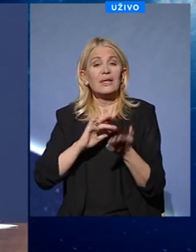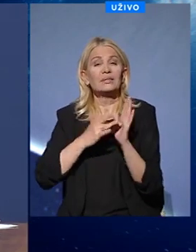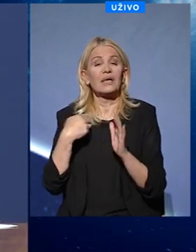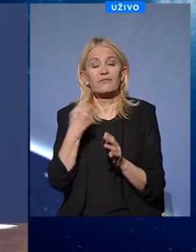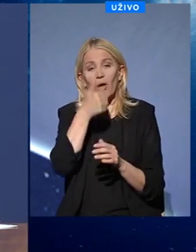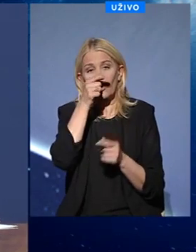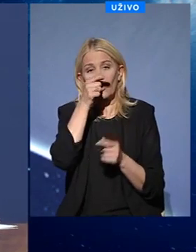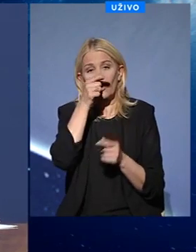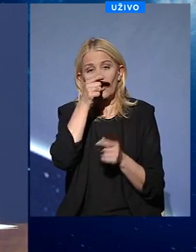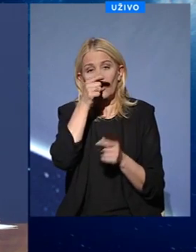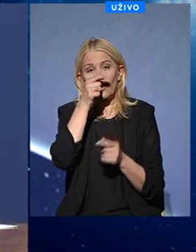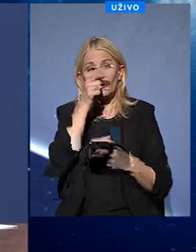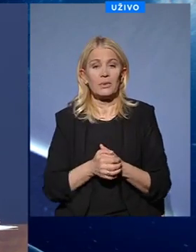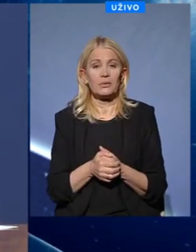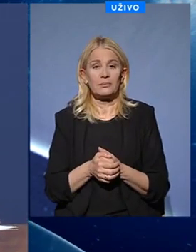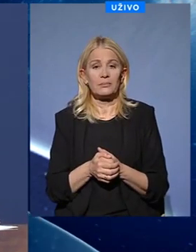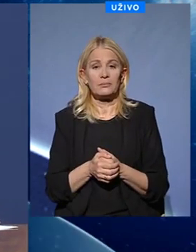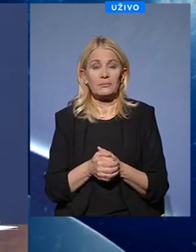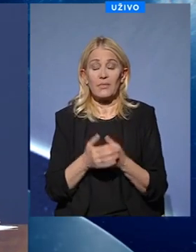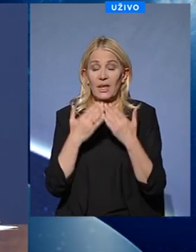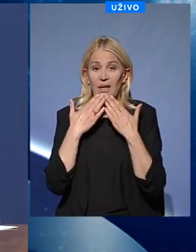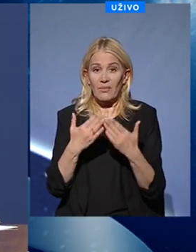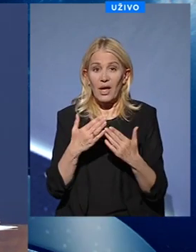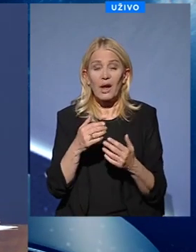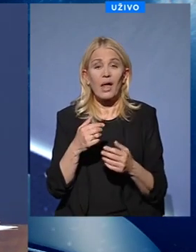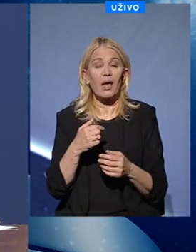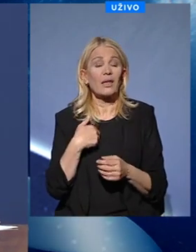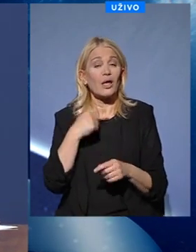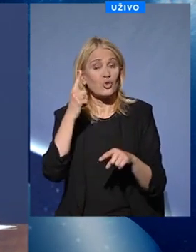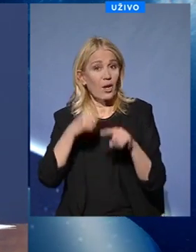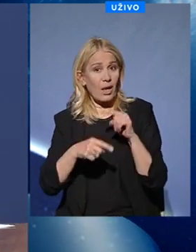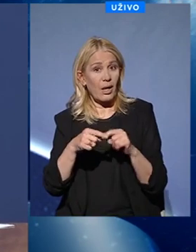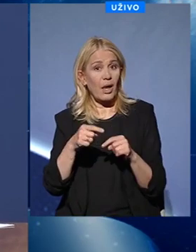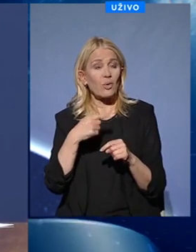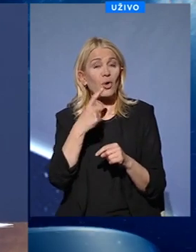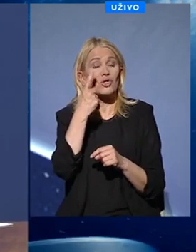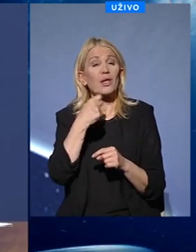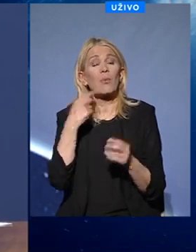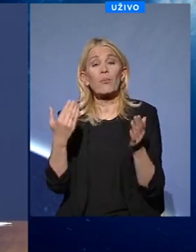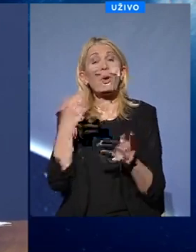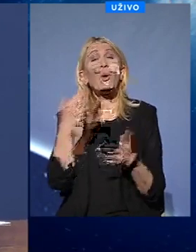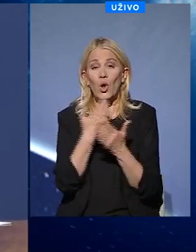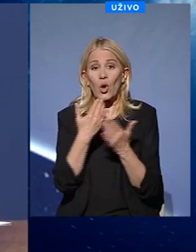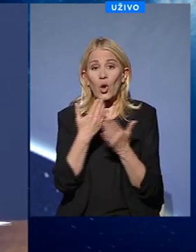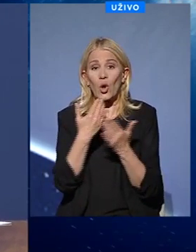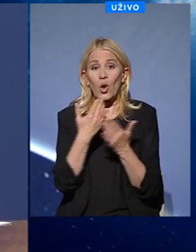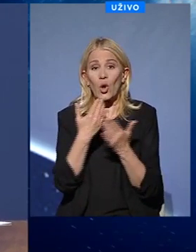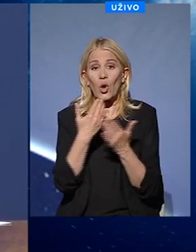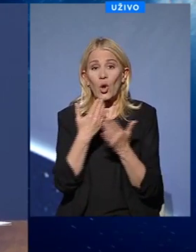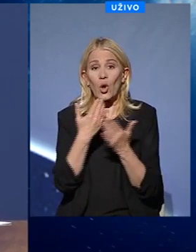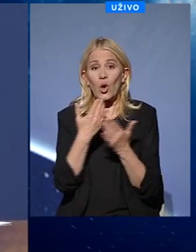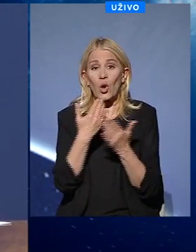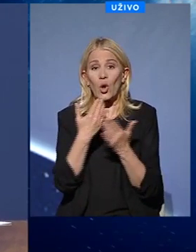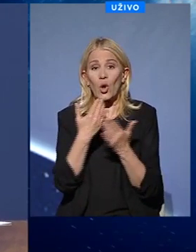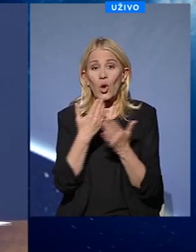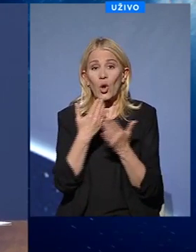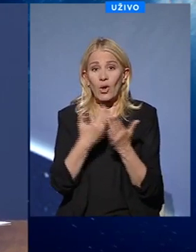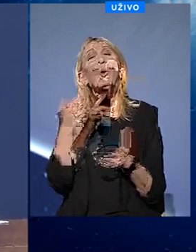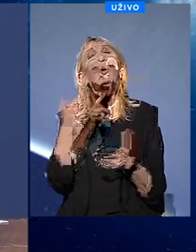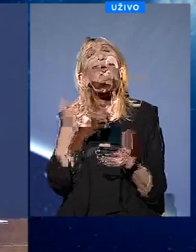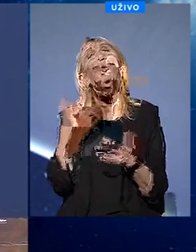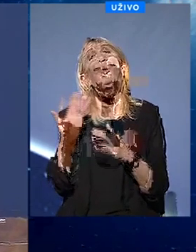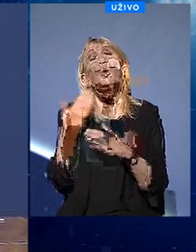moramo da radimo. Hvala. Ja ću na kraju još jednom samo da ponovim zbog velikog broja pitanja i koje smo i